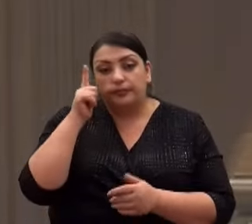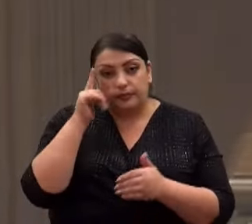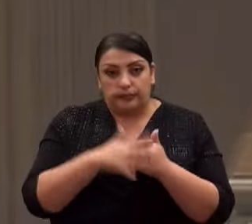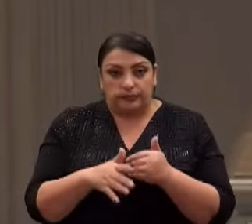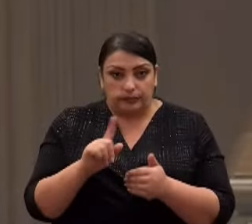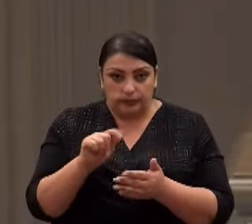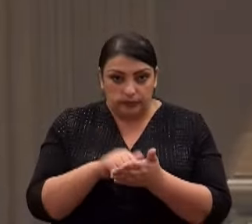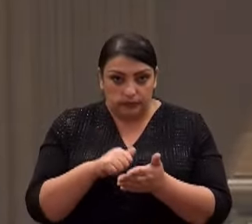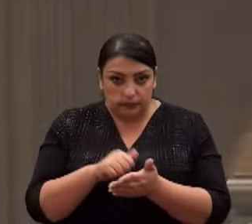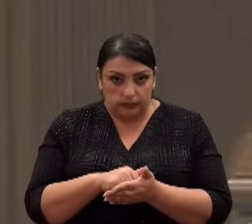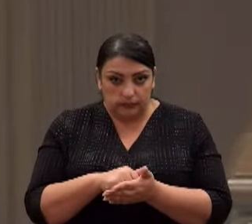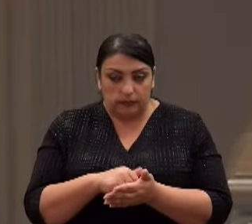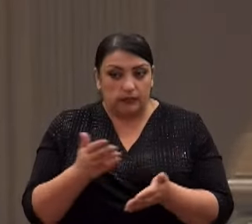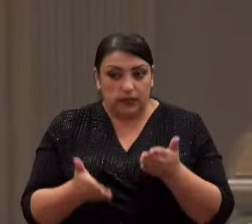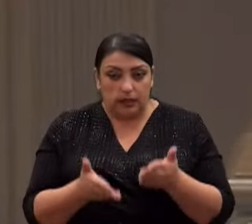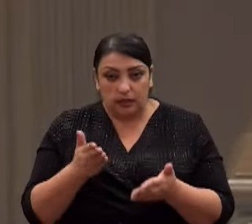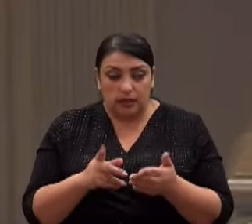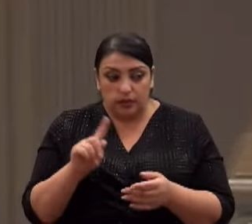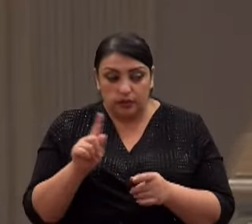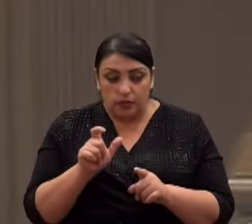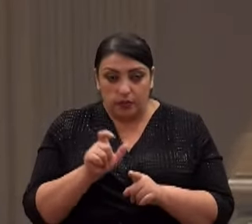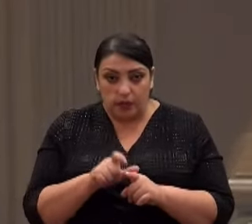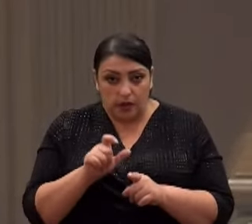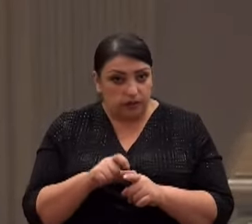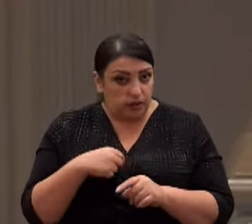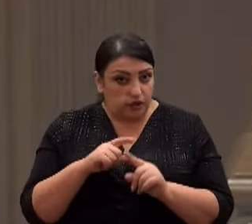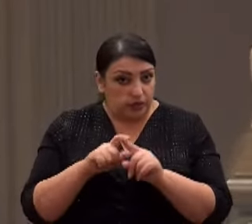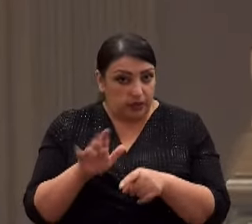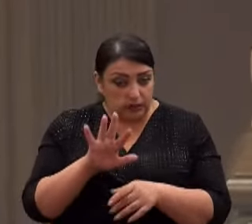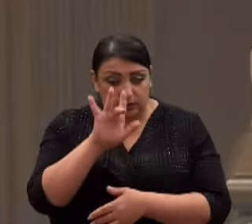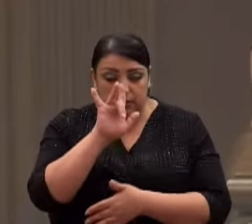Կներեք, եթե բաց թողեցի որևէ բան, կարծեմ այս այսինքն։